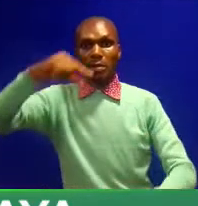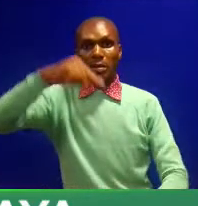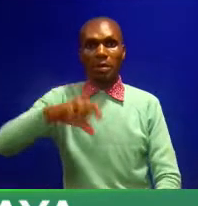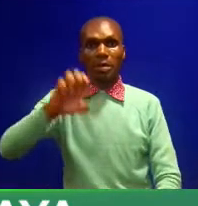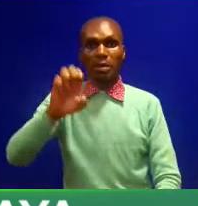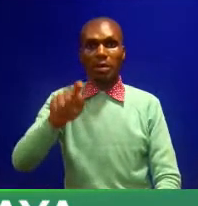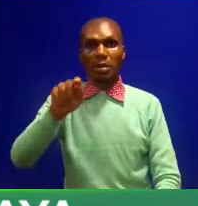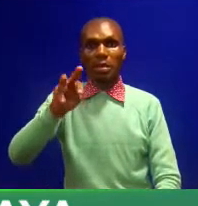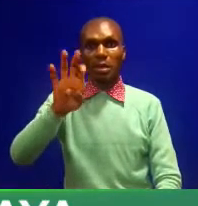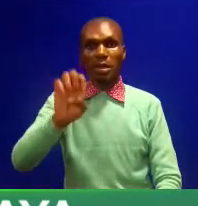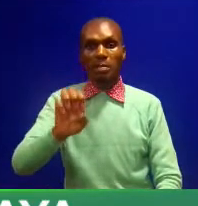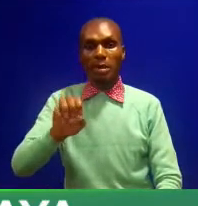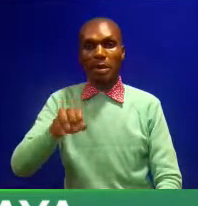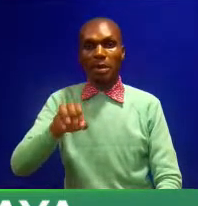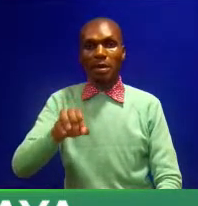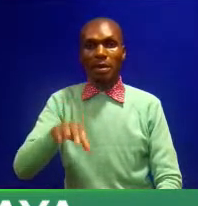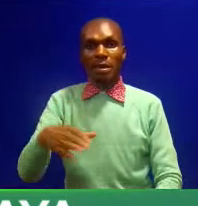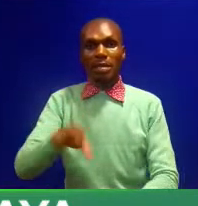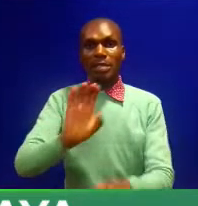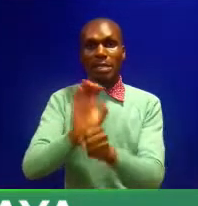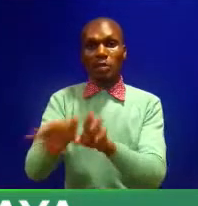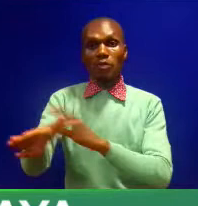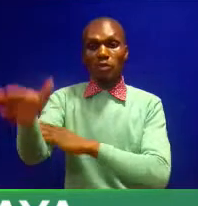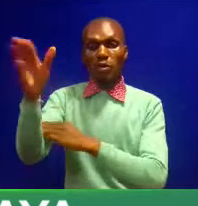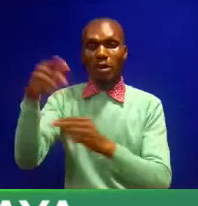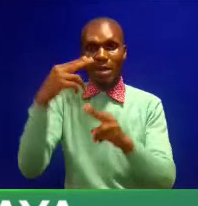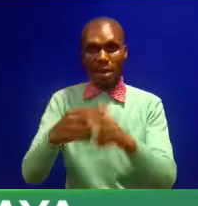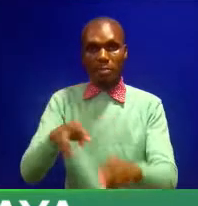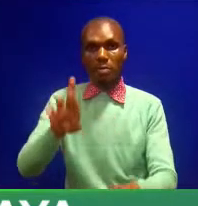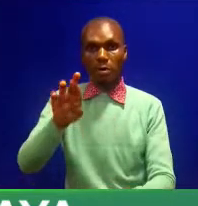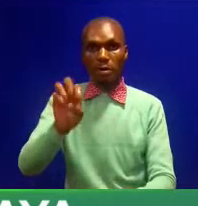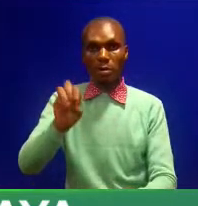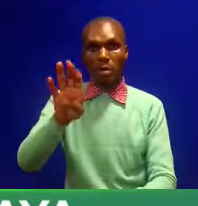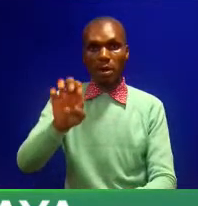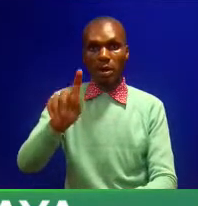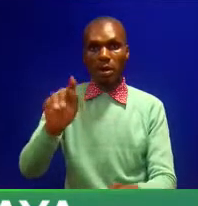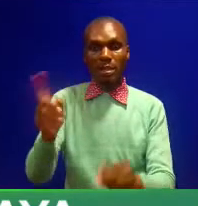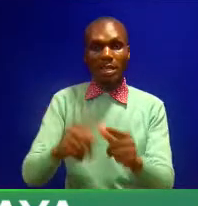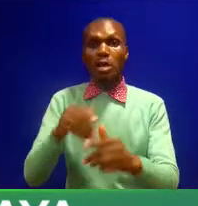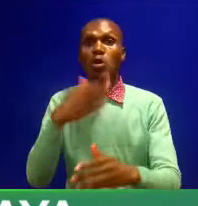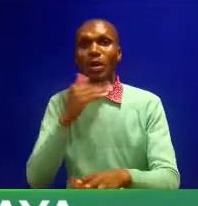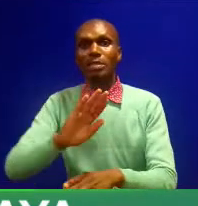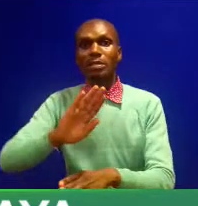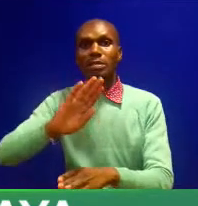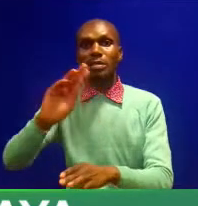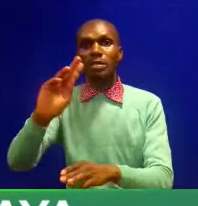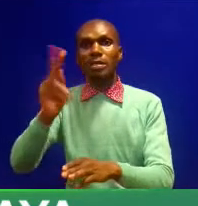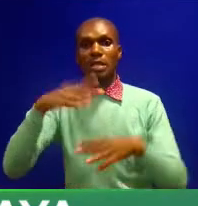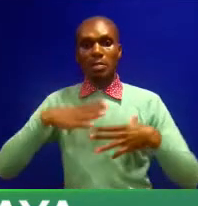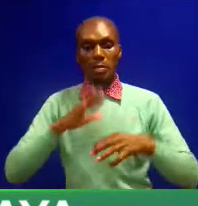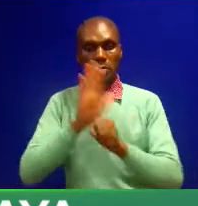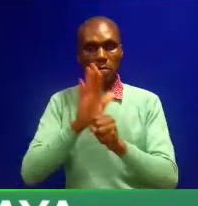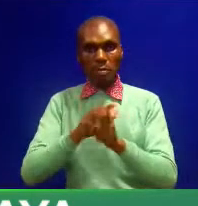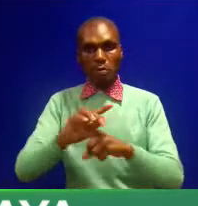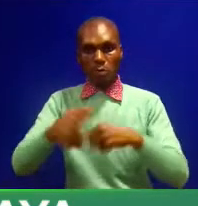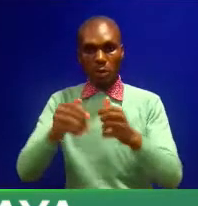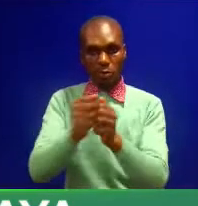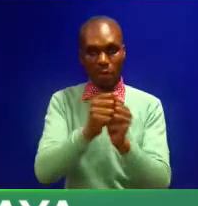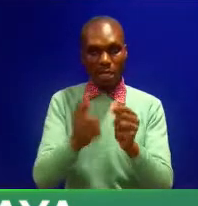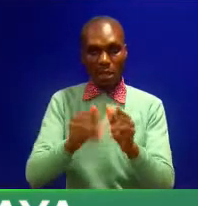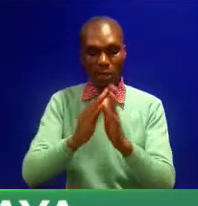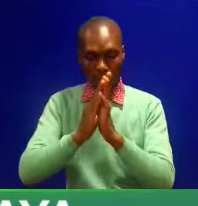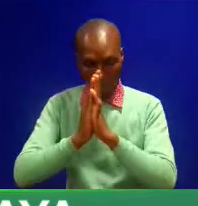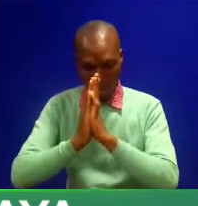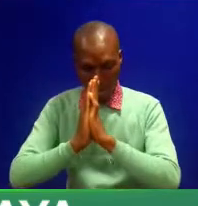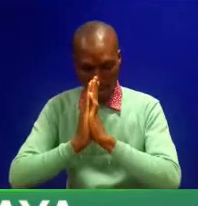COG uyo manyika ine na Reverend Robert Getugi asibo igo agani aba Kenya bonsu uchamo na usabira ense ya Kenya ili